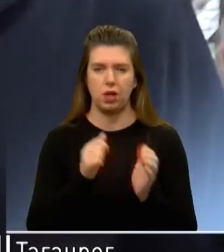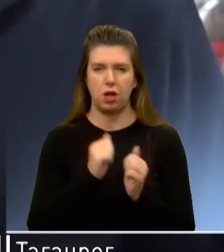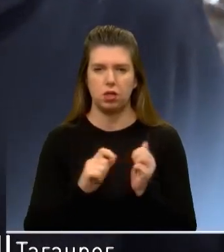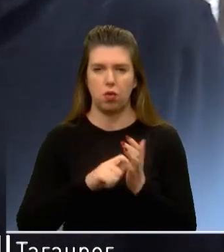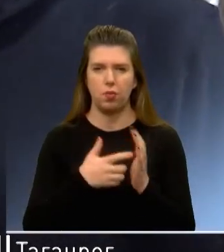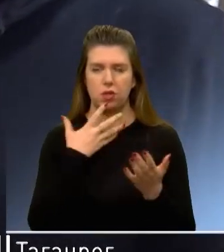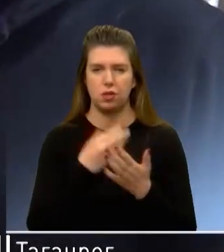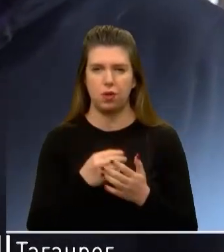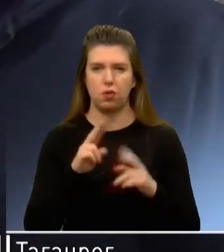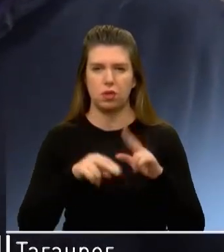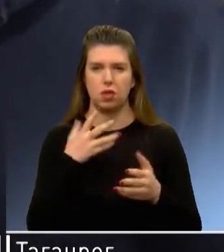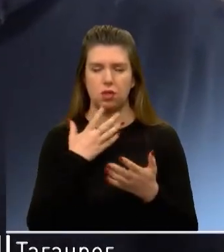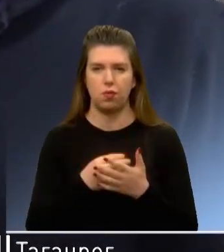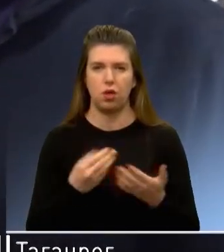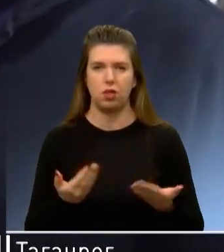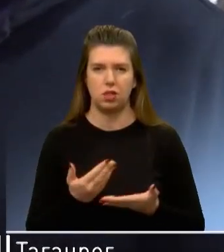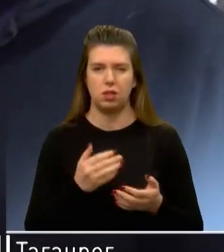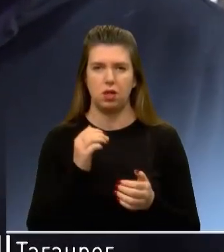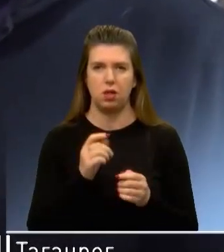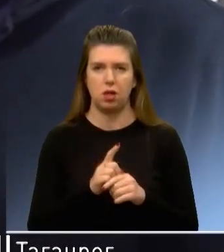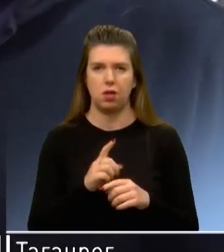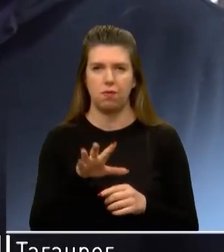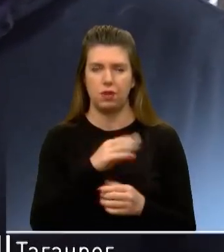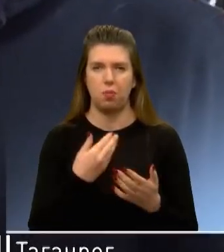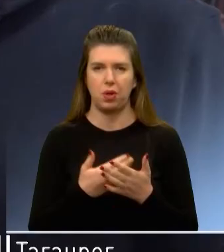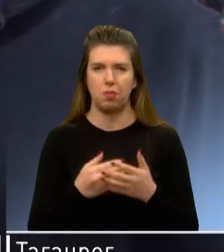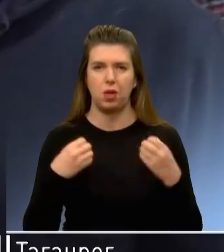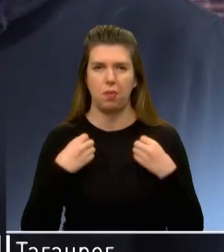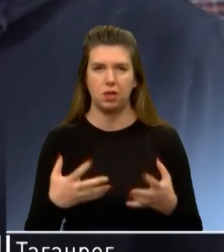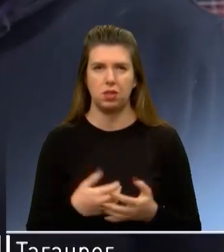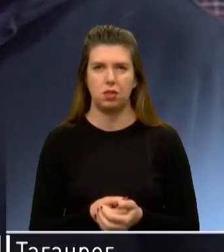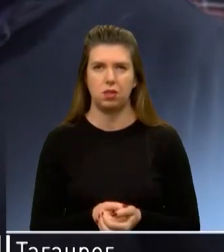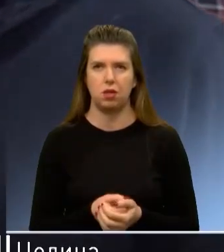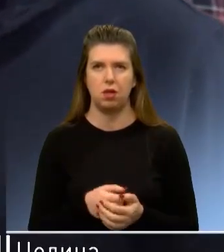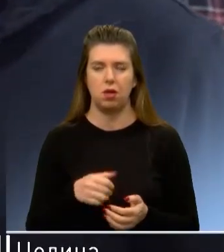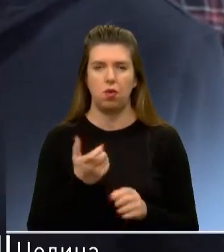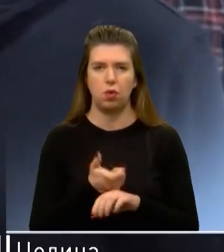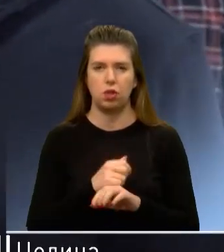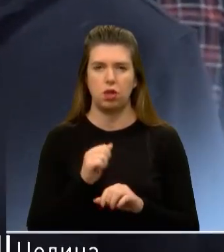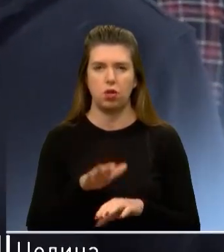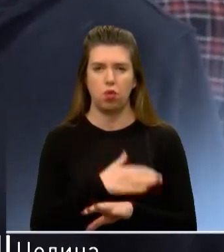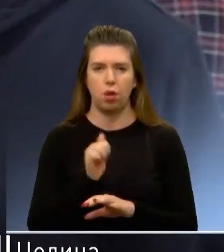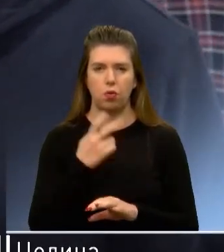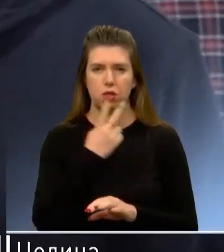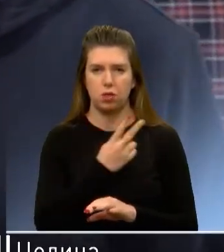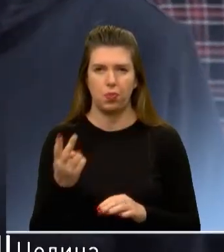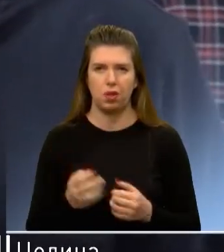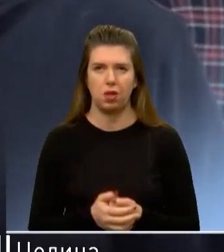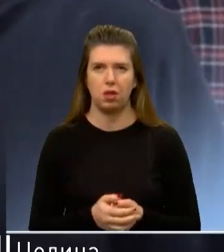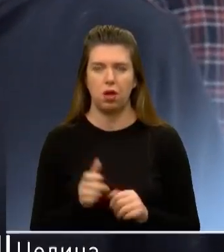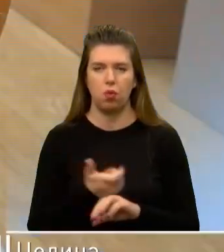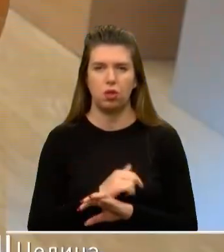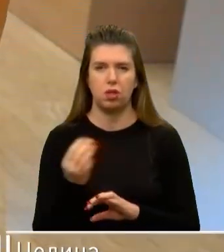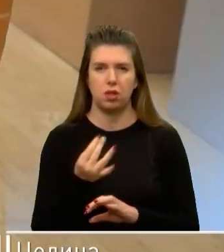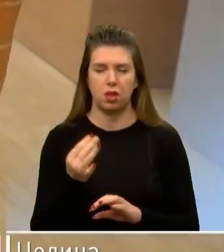комнате своё настроение свой набор каких-то там предметов праздничных Таких вот и это очень можно долго рассматривать и это очень